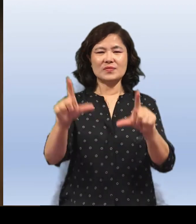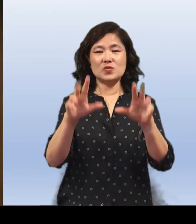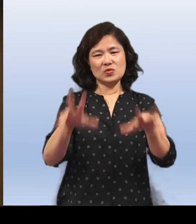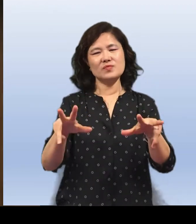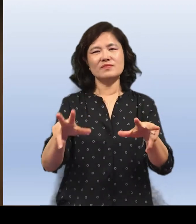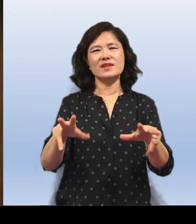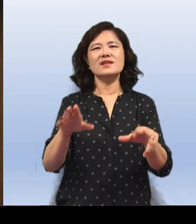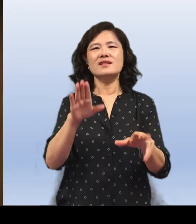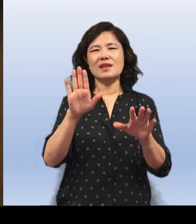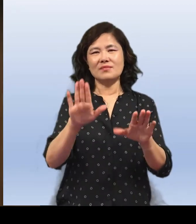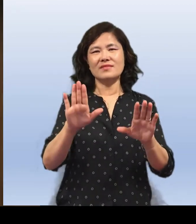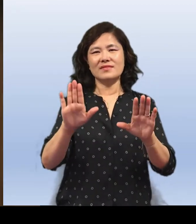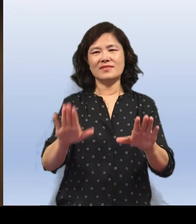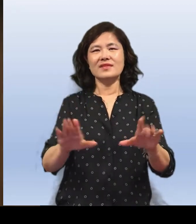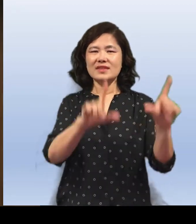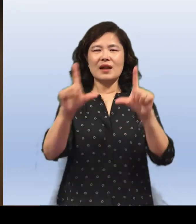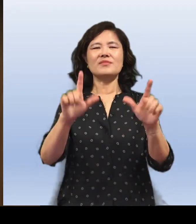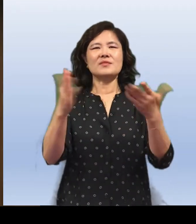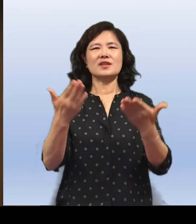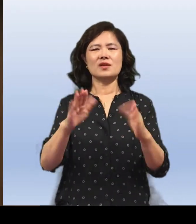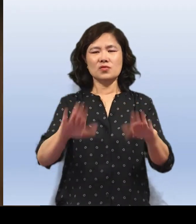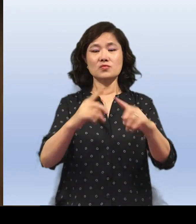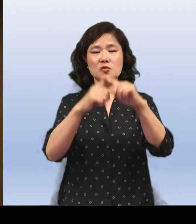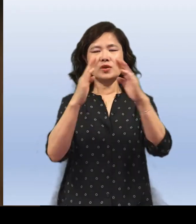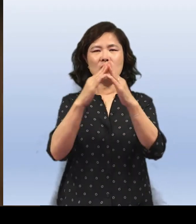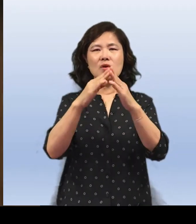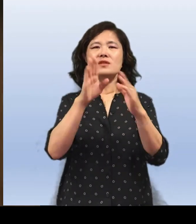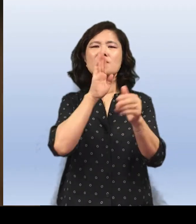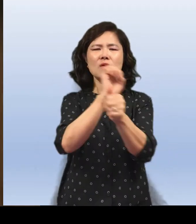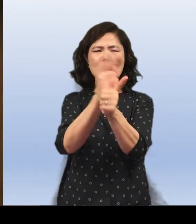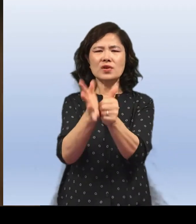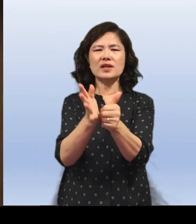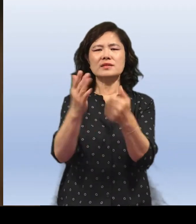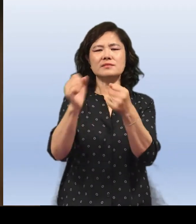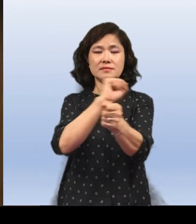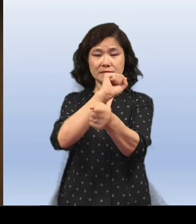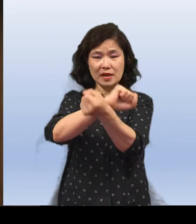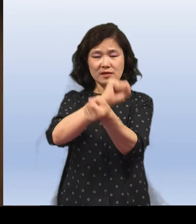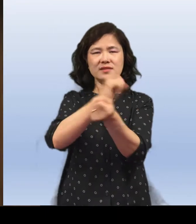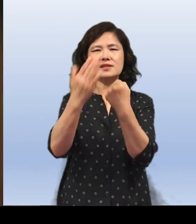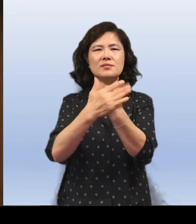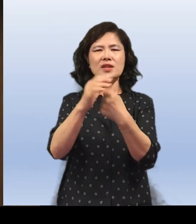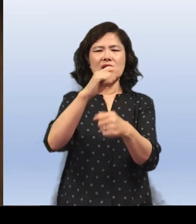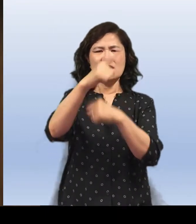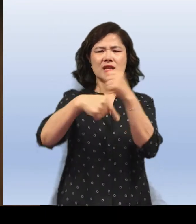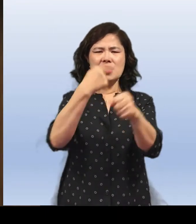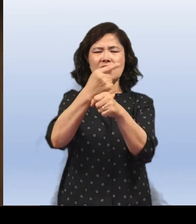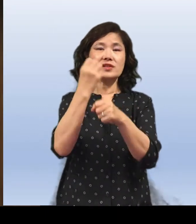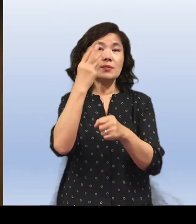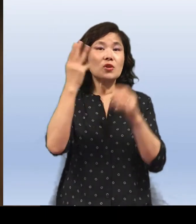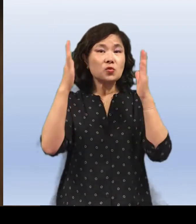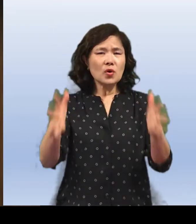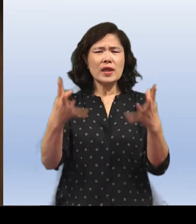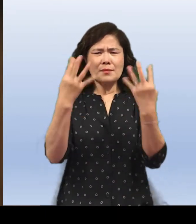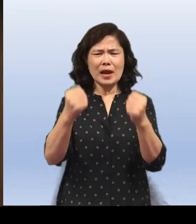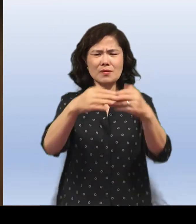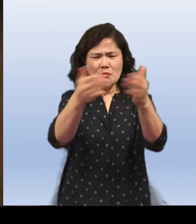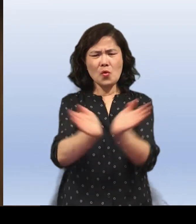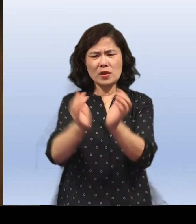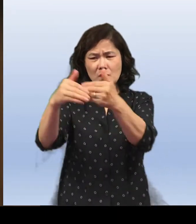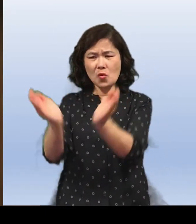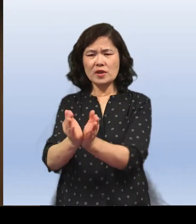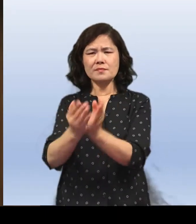되었죠. 저희 교회도 코로나 바이러스 확산으로 인해서 1년 3개월 동안 어떻게 보면 많은 모임들을